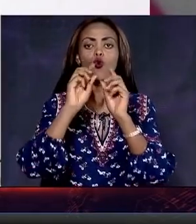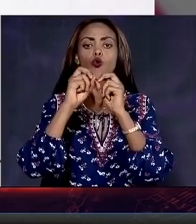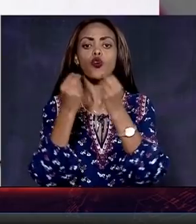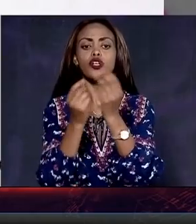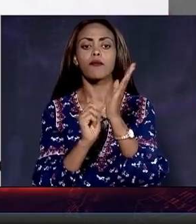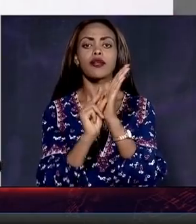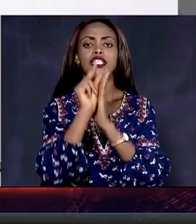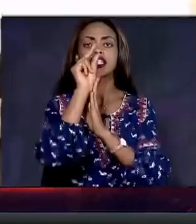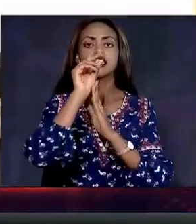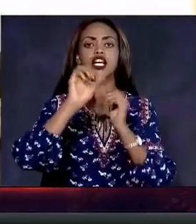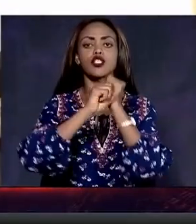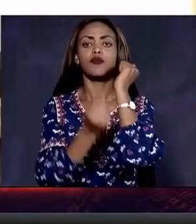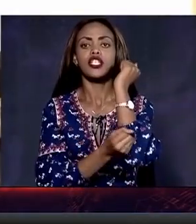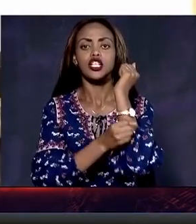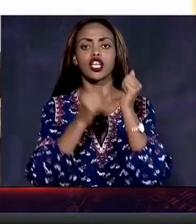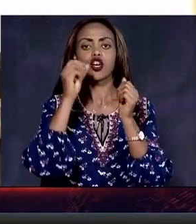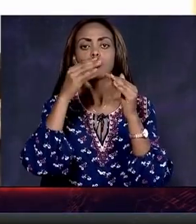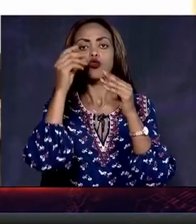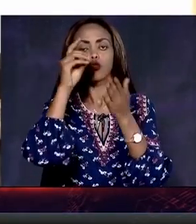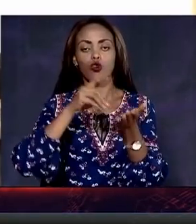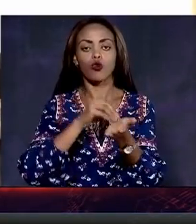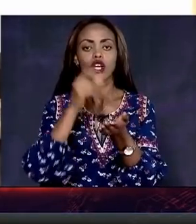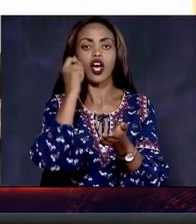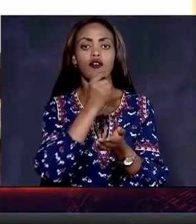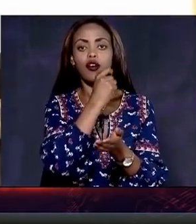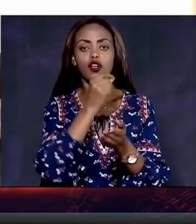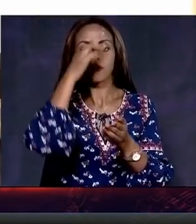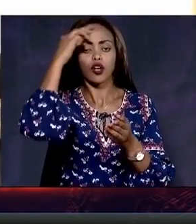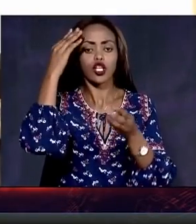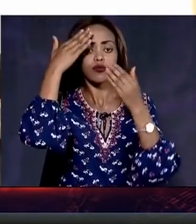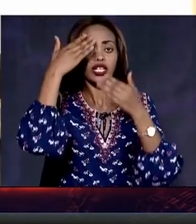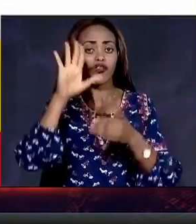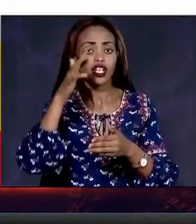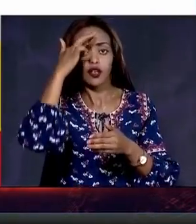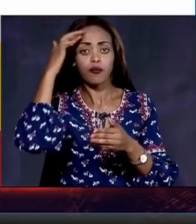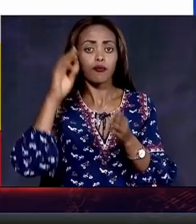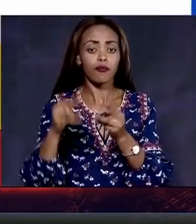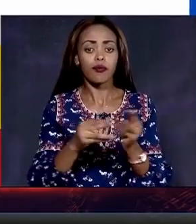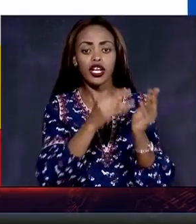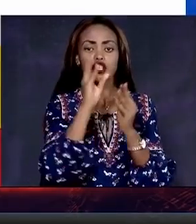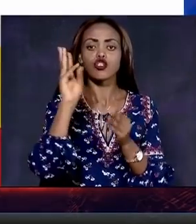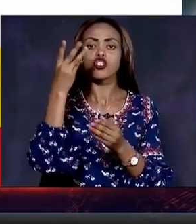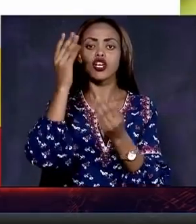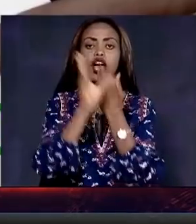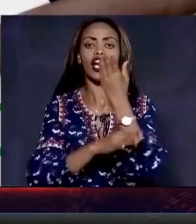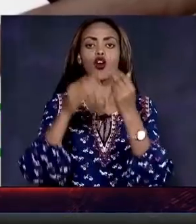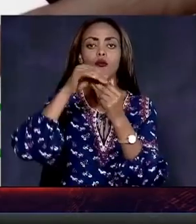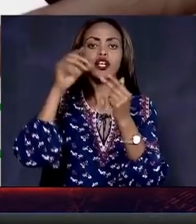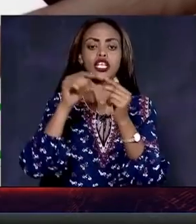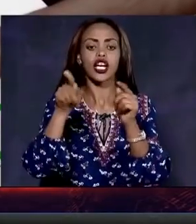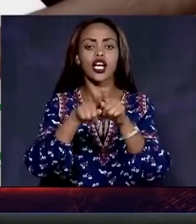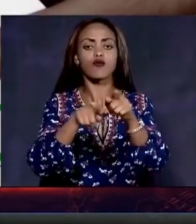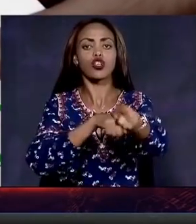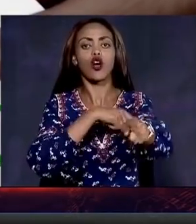زمسرته دکتر آبی احمد زمرحو منگستی مخنیاتو بزی تفلت منگدی شادشای حاگراو مرز ایتیوپیا کمزن